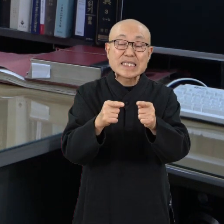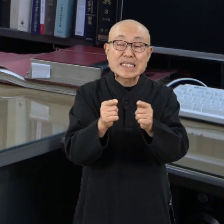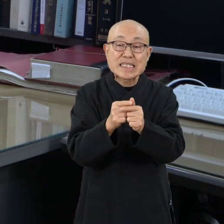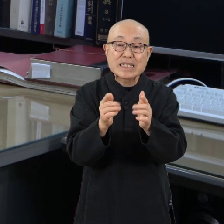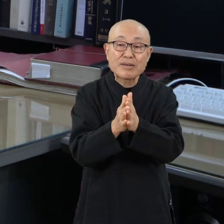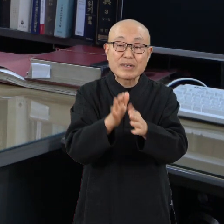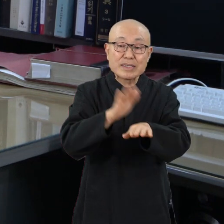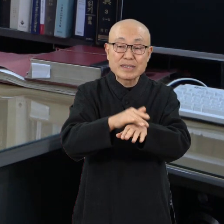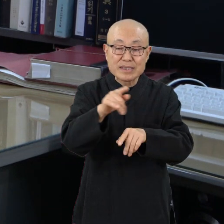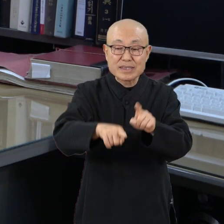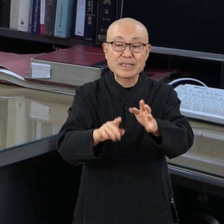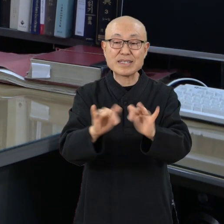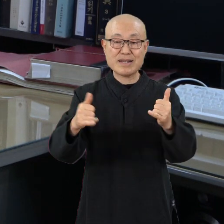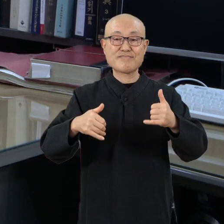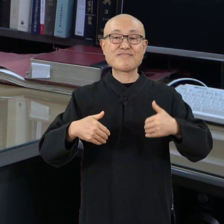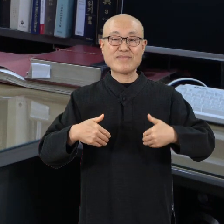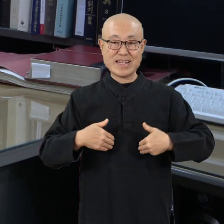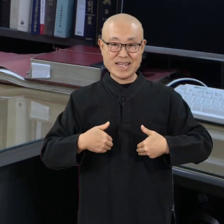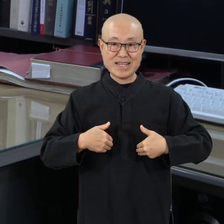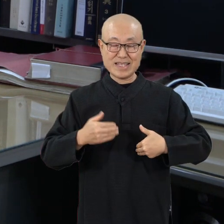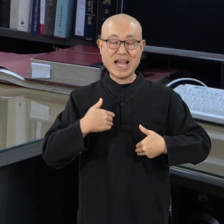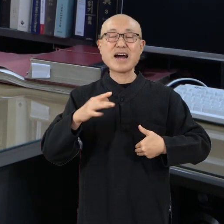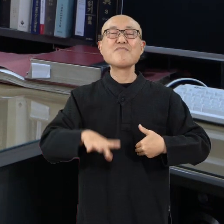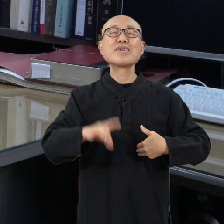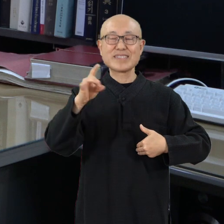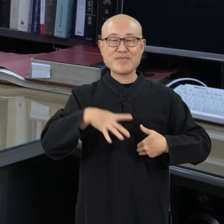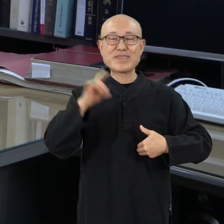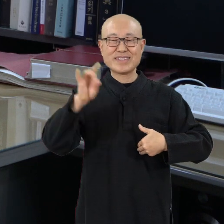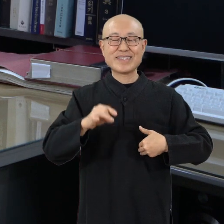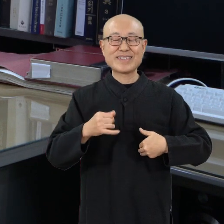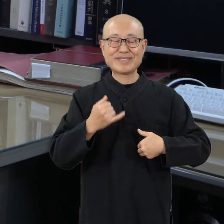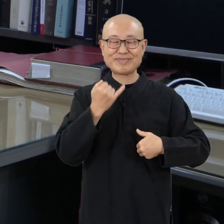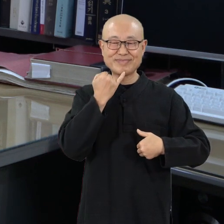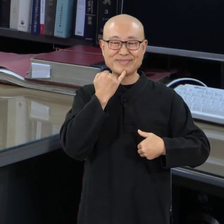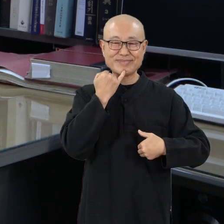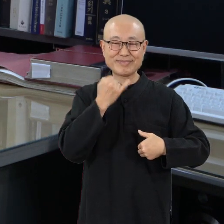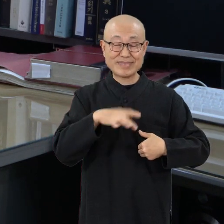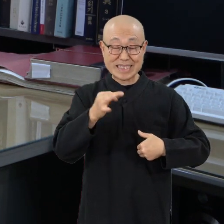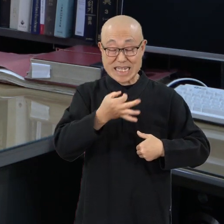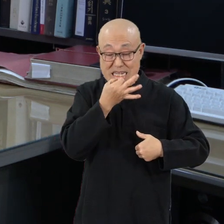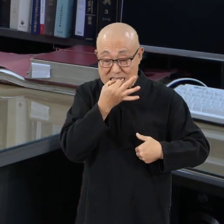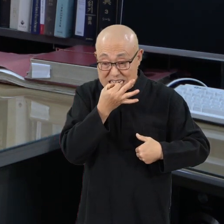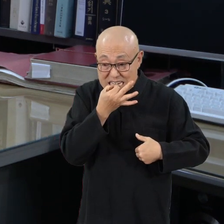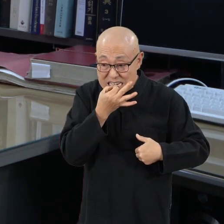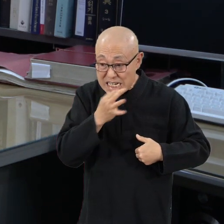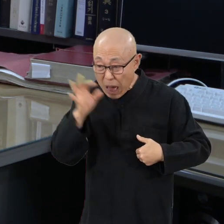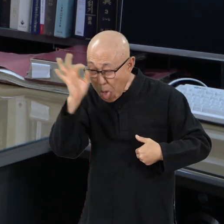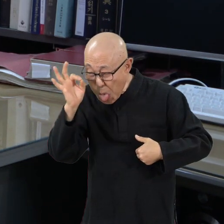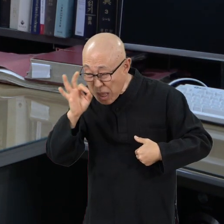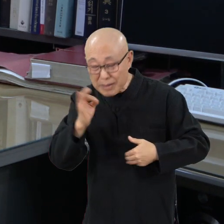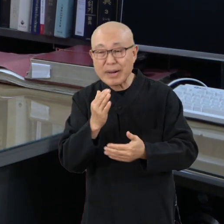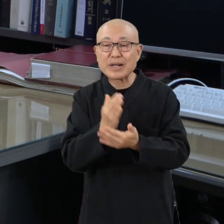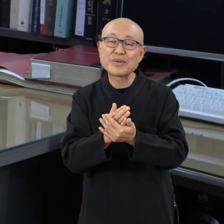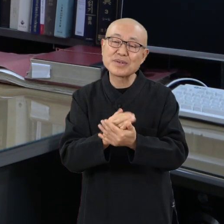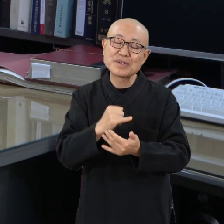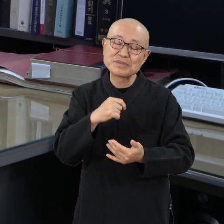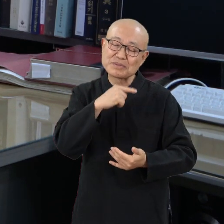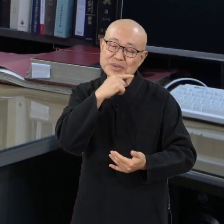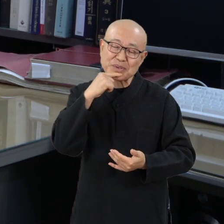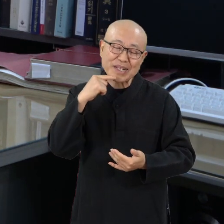사람이 되자. 그리고 내가 먼저 이익을 보려고 하지 말고 좀 손해를 보자. 제가